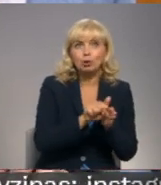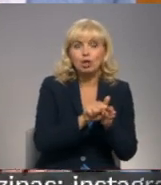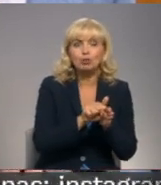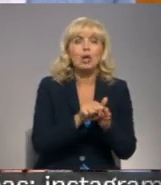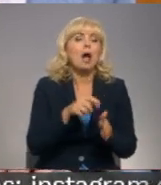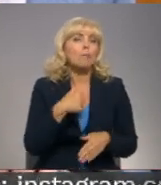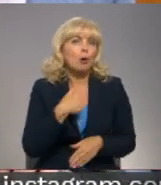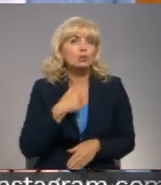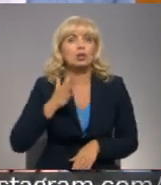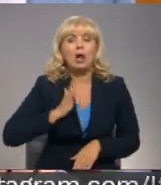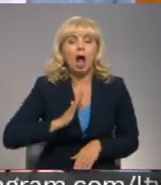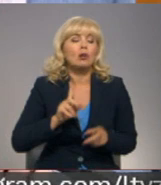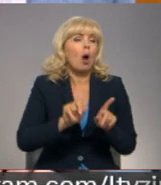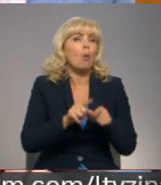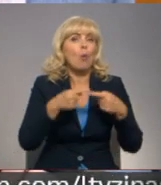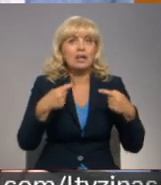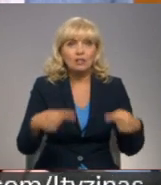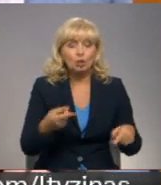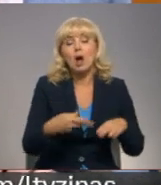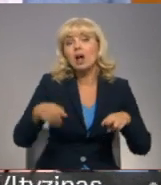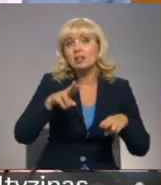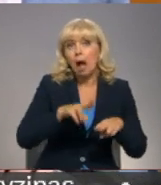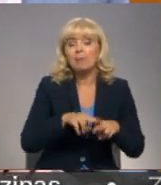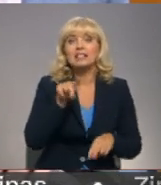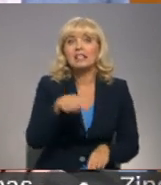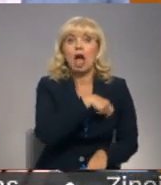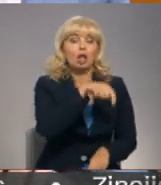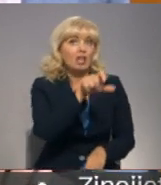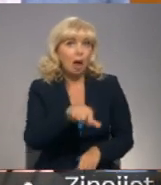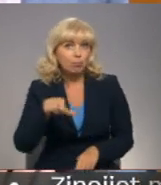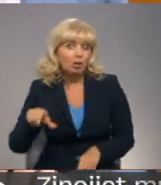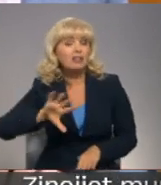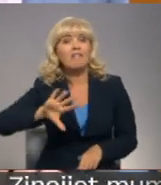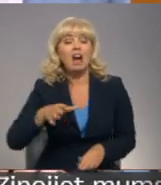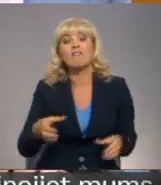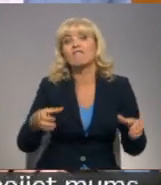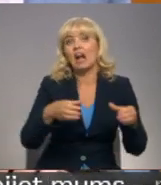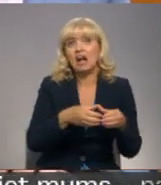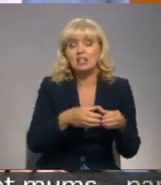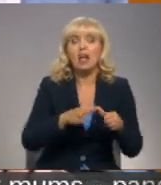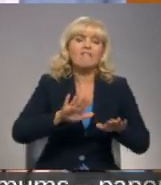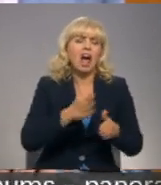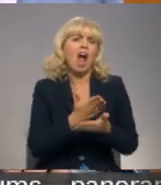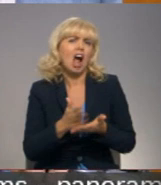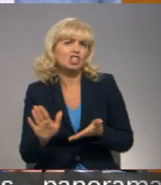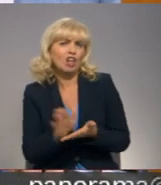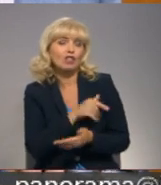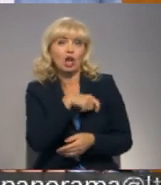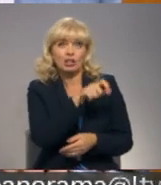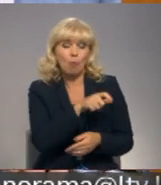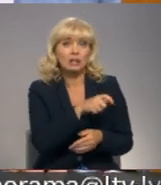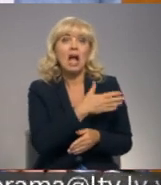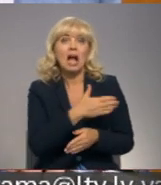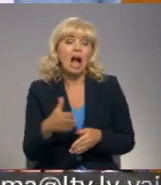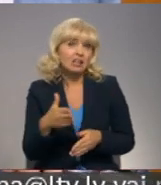retoriku. No mums gaida kaut ko citu, tāpēc tie deputāti vai frakcijas vai atsevišķi deputāti, kas ir gatavi strādāt